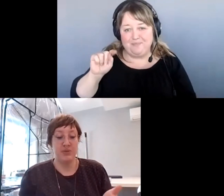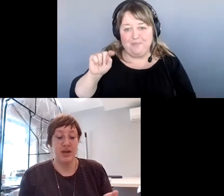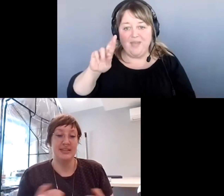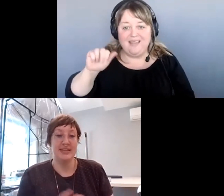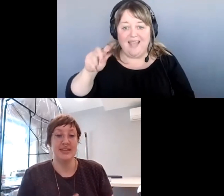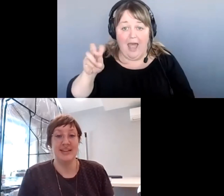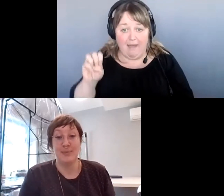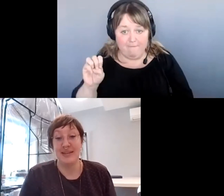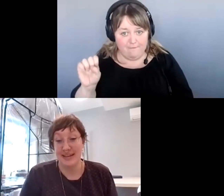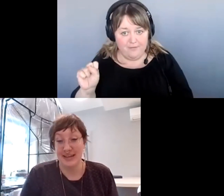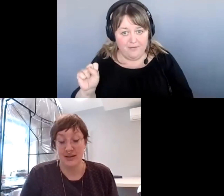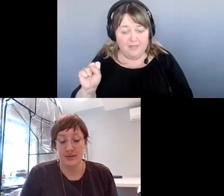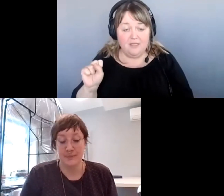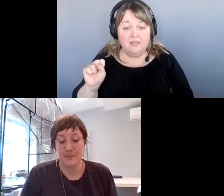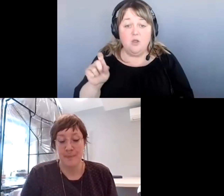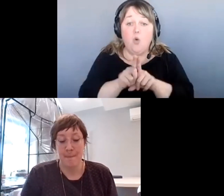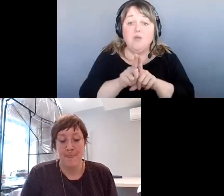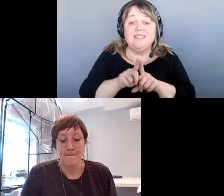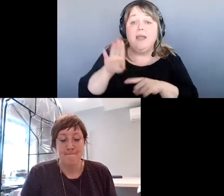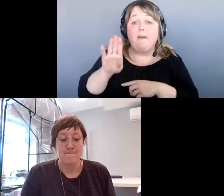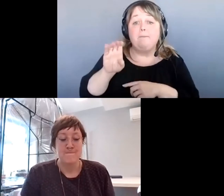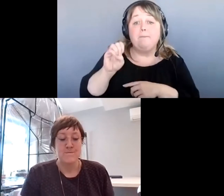semer ou planter la bétacave.